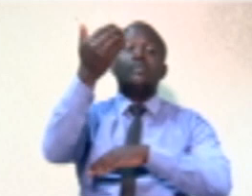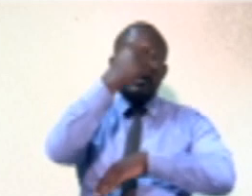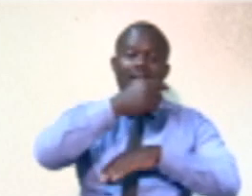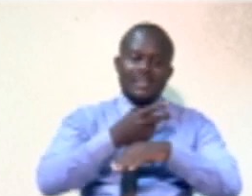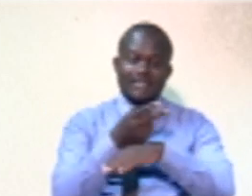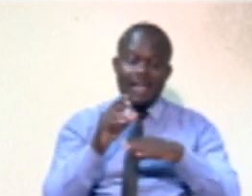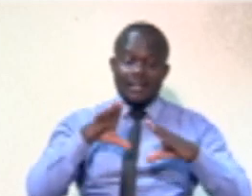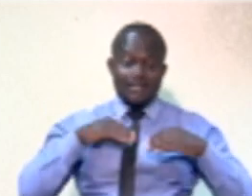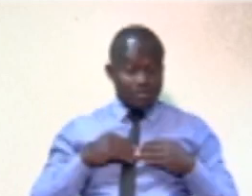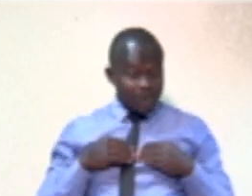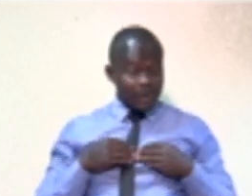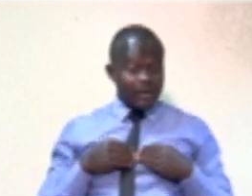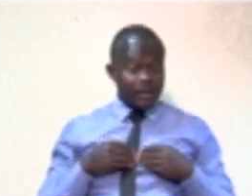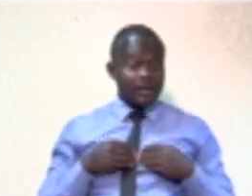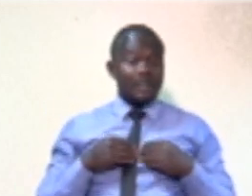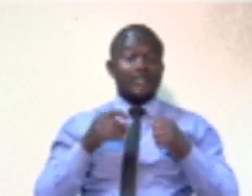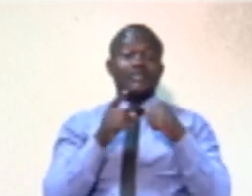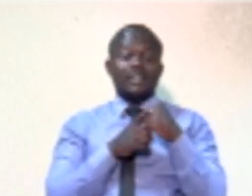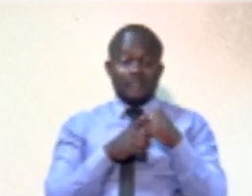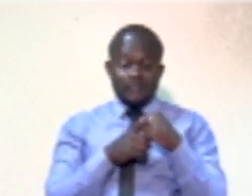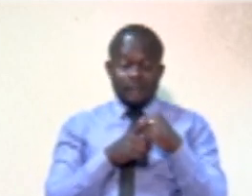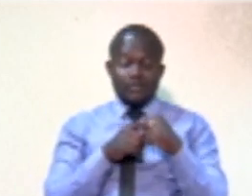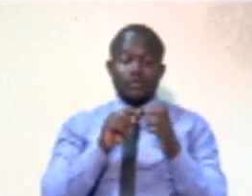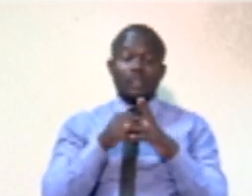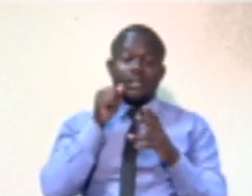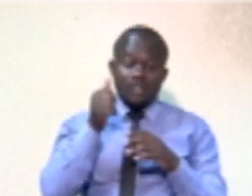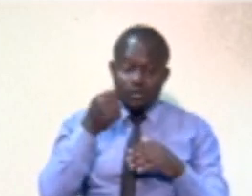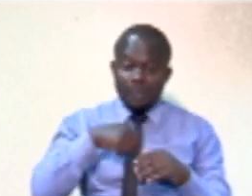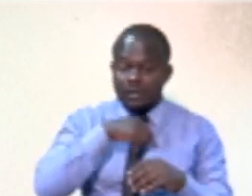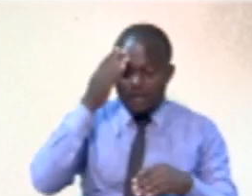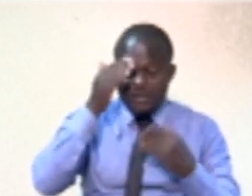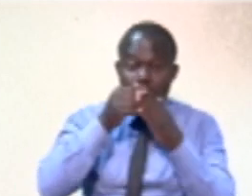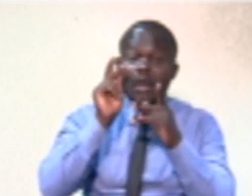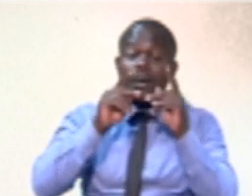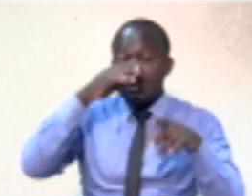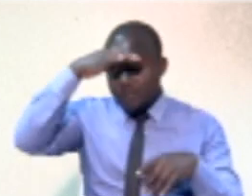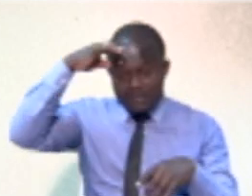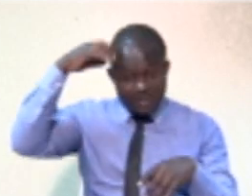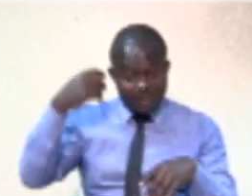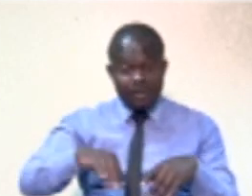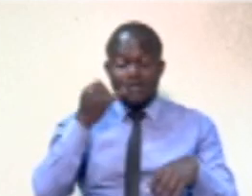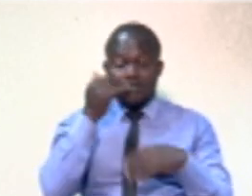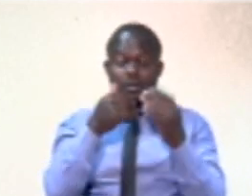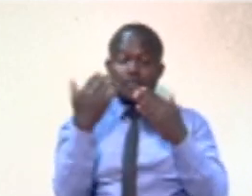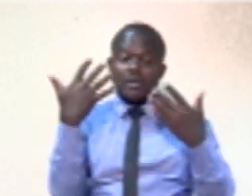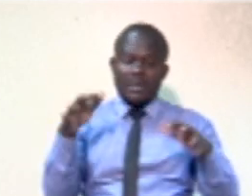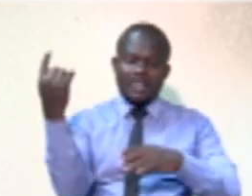zemewe saa kumi n'ebyiri ubu gutangira ejo turabizi ko hari abantu bizagora nubwo bimaze